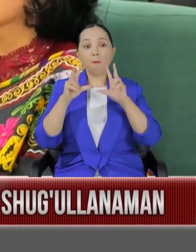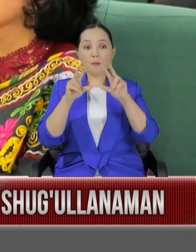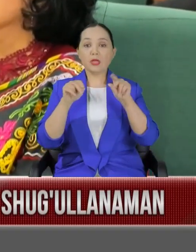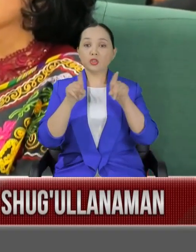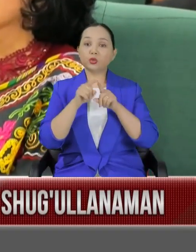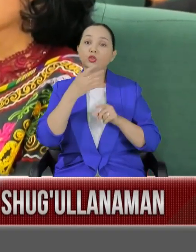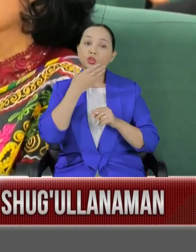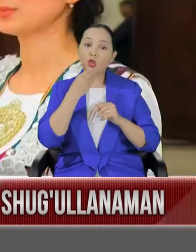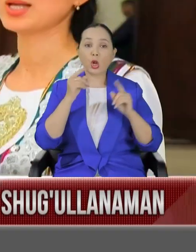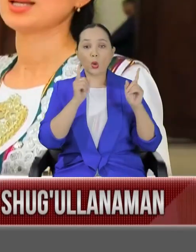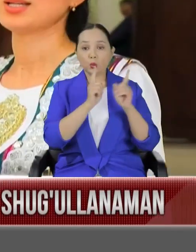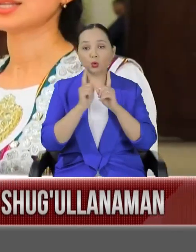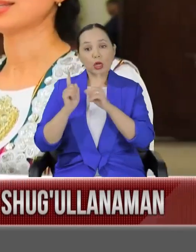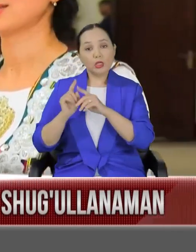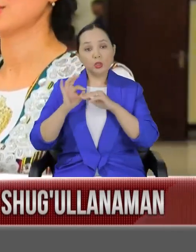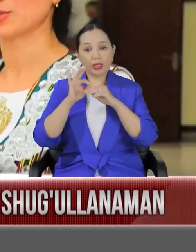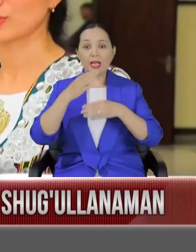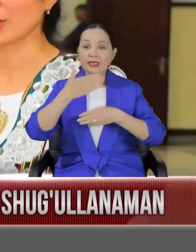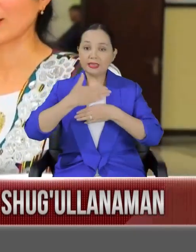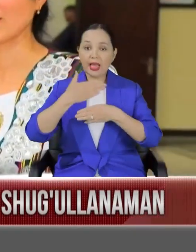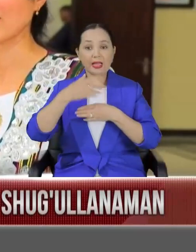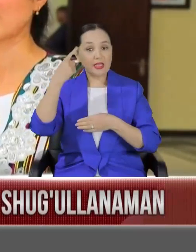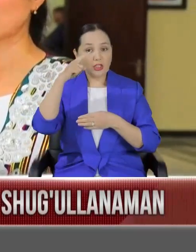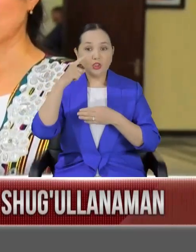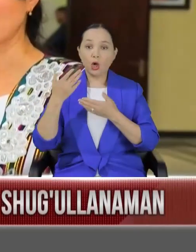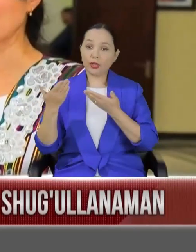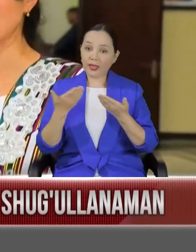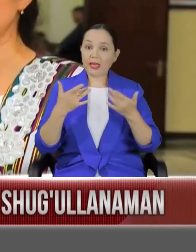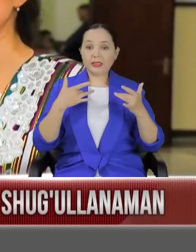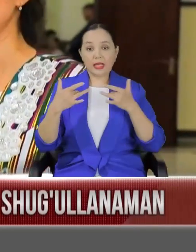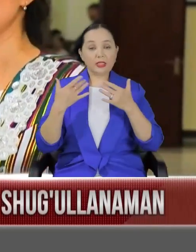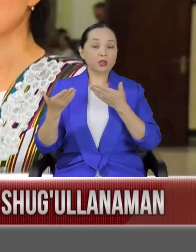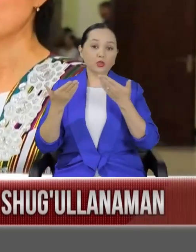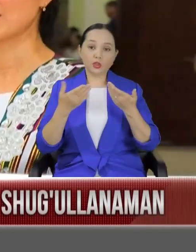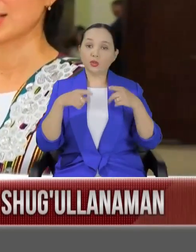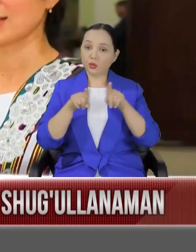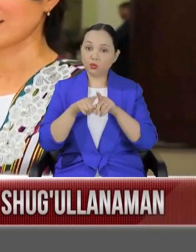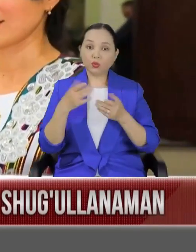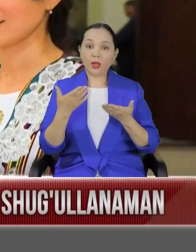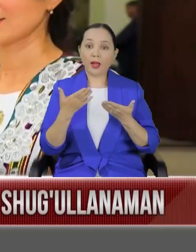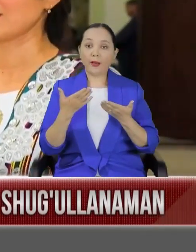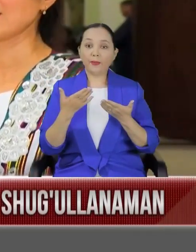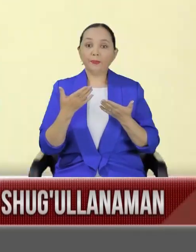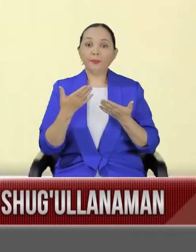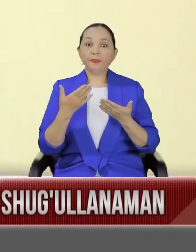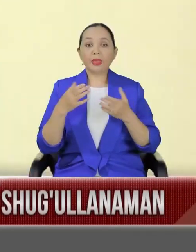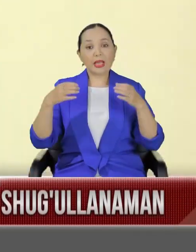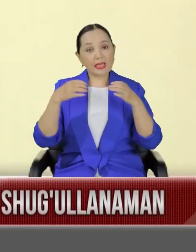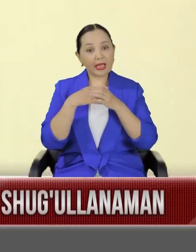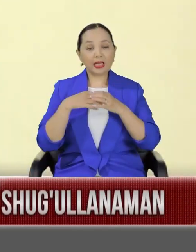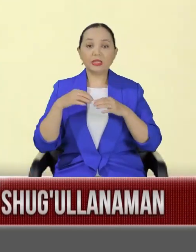shunaqa chiroyli uchrashuvlar qilib, teatr ijodkorlarini, san'atkorlarni chaqirib, shunaqa biz